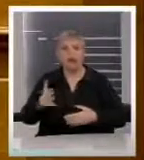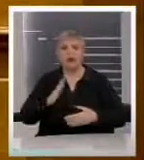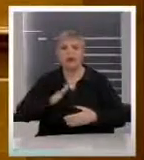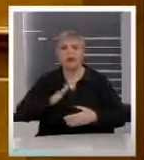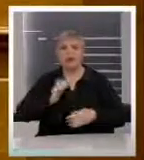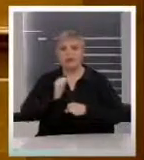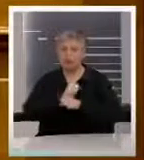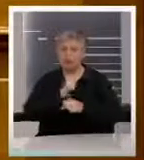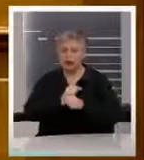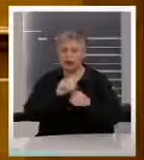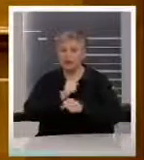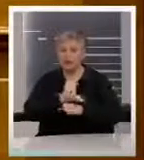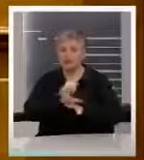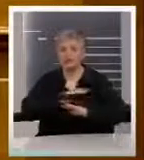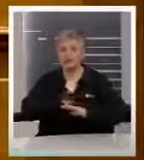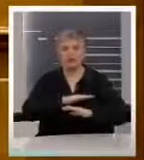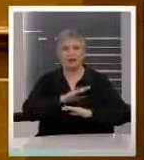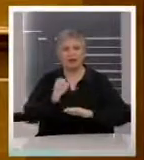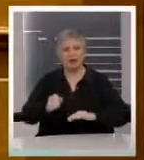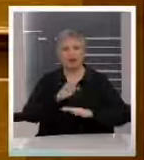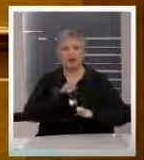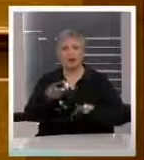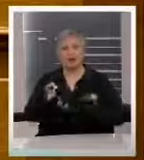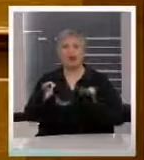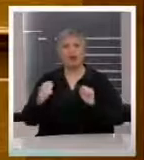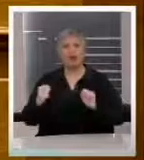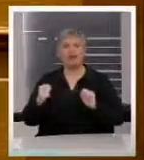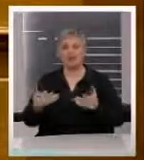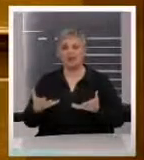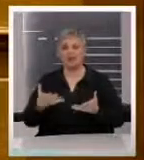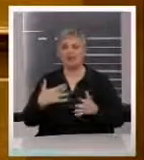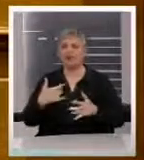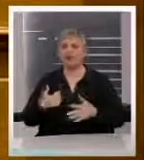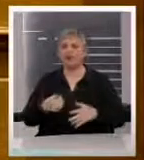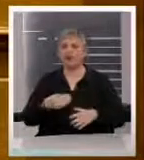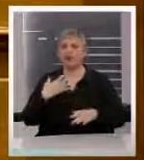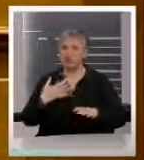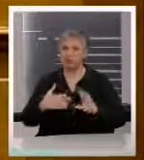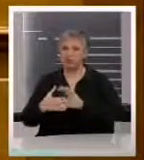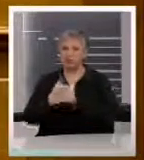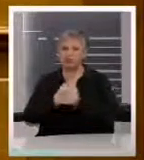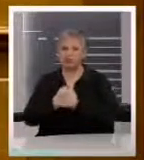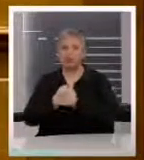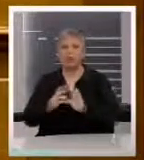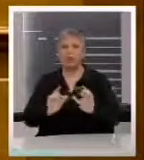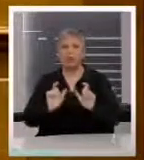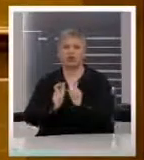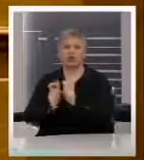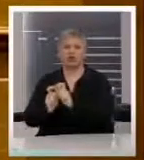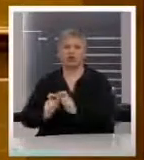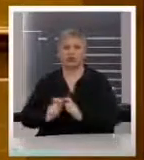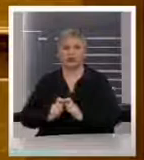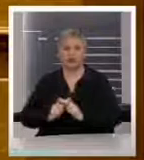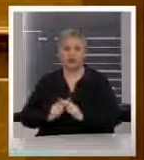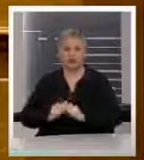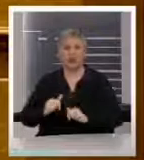Εθνικής Άμυνας είναι αυτό που στέκεται και προσπαθεί να νιώσουν όλοι σαν οικογένειά τους. Κυρίες και κύριοι συνάδελφοι,